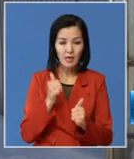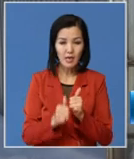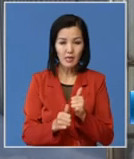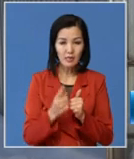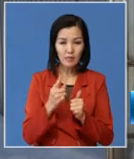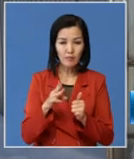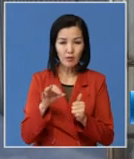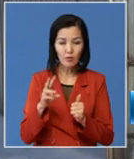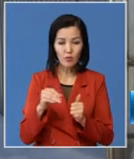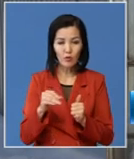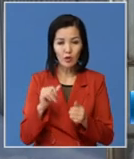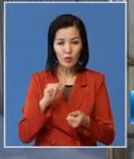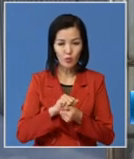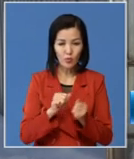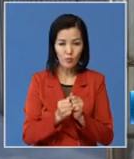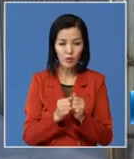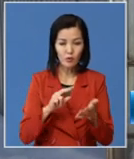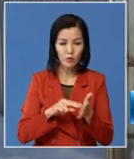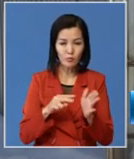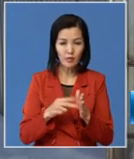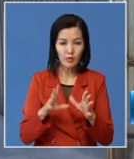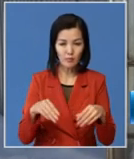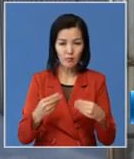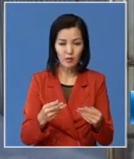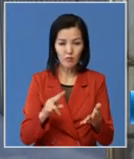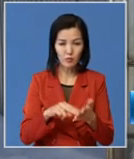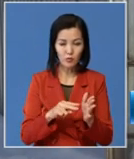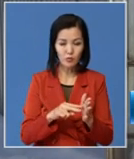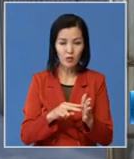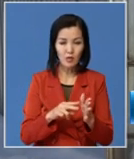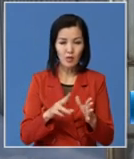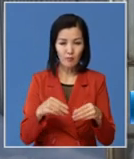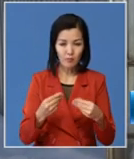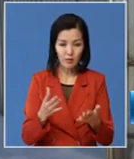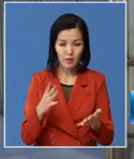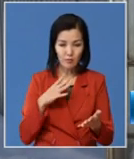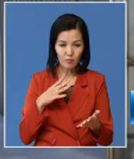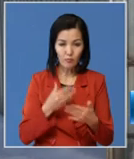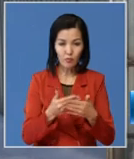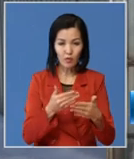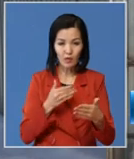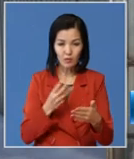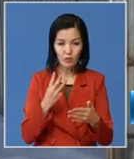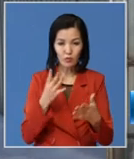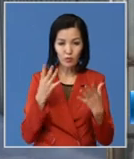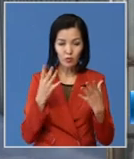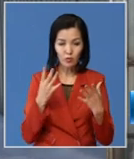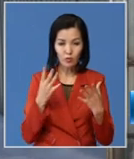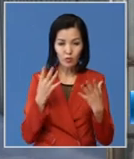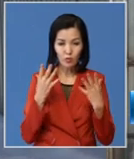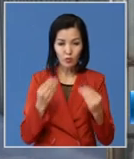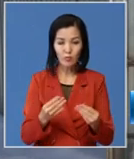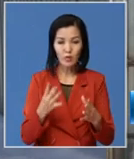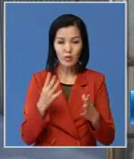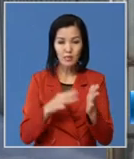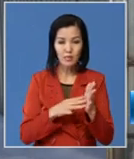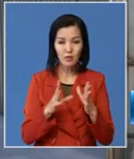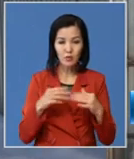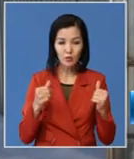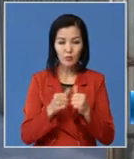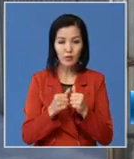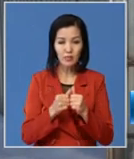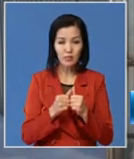еңбек жасағы 1000 гектардан аса жерді күл қоқыстан тазартқан. Ауқымды іске республика бойынша 85 миллион теңге бөлінсе, облысқа